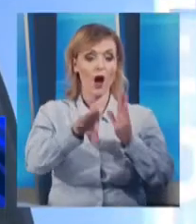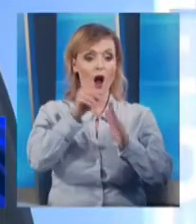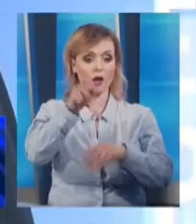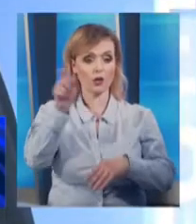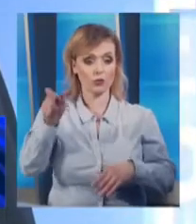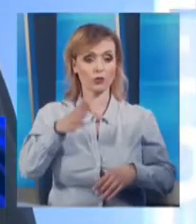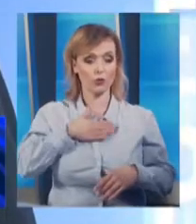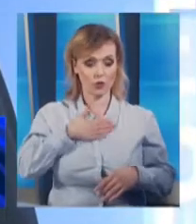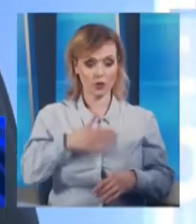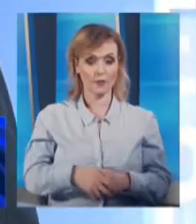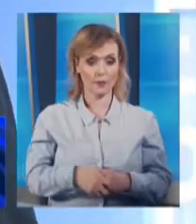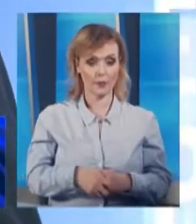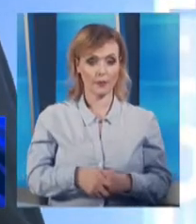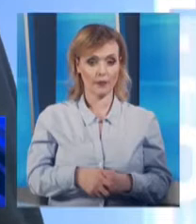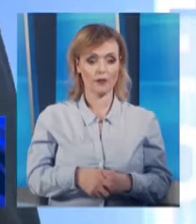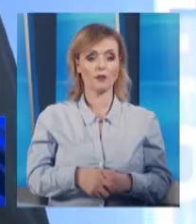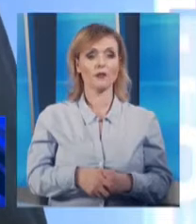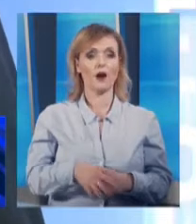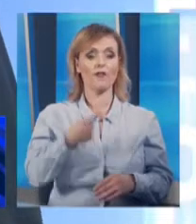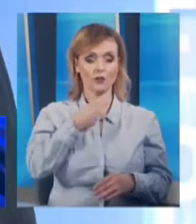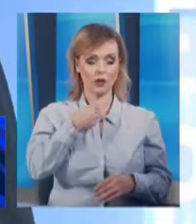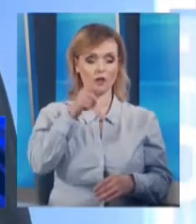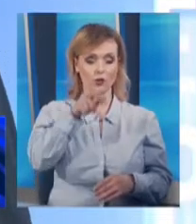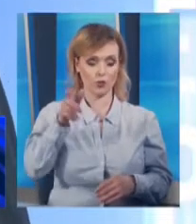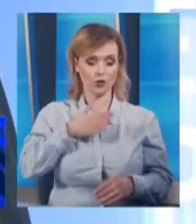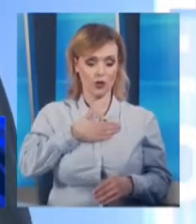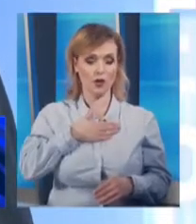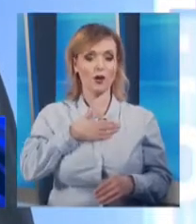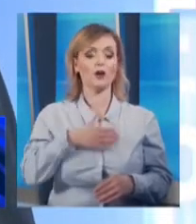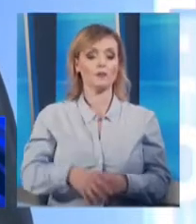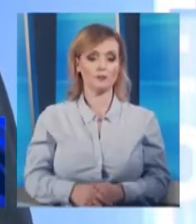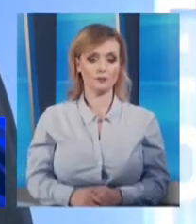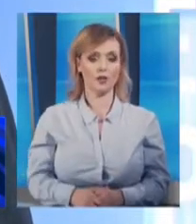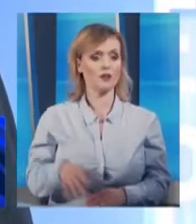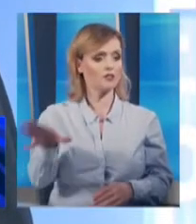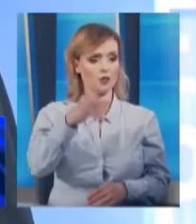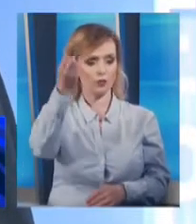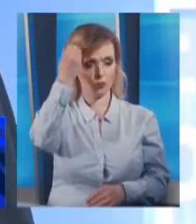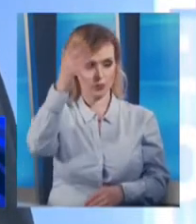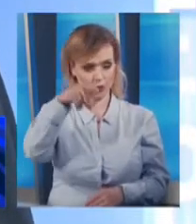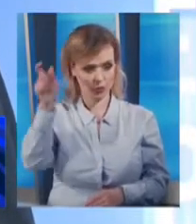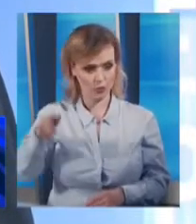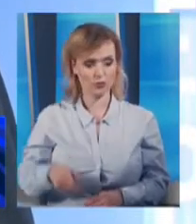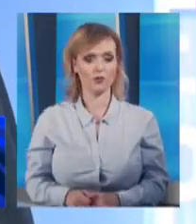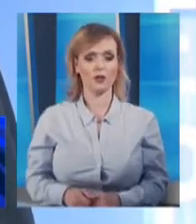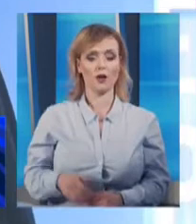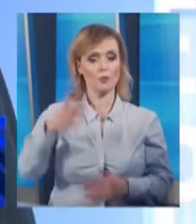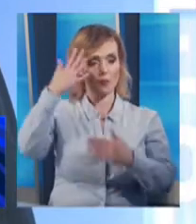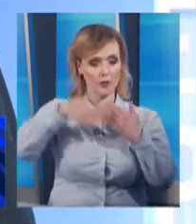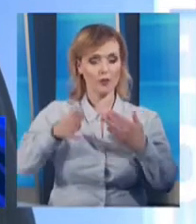noștri, care sunt de altfel în același segment electoral, sunt foarte inteligenți,